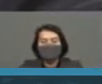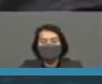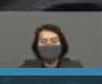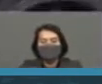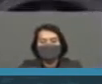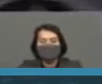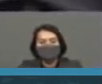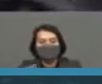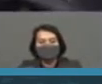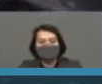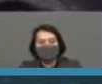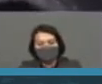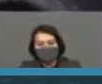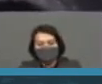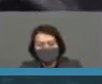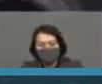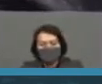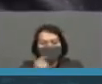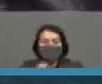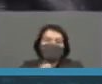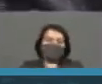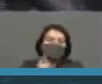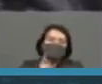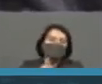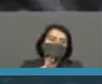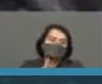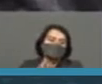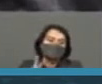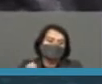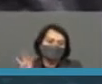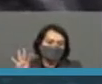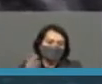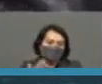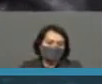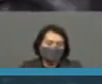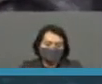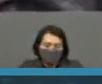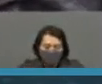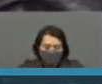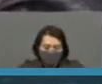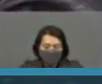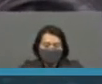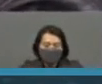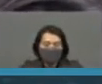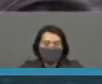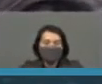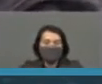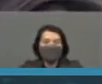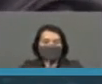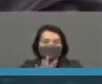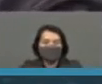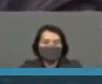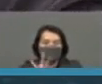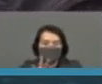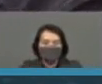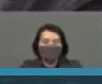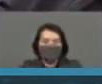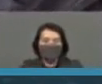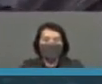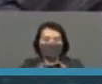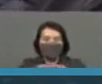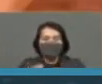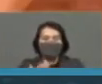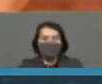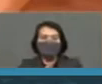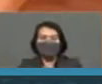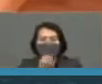มาณจ่ายค่าชดเชยดอกเบี้ยให้กับผู้เข้าร่วมโครงการตามที่กระทรวงเกษตรและสหกรณ์เสนอมีเป้าหมายให้ผู้ประกอบการย